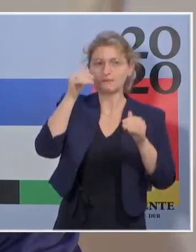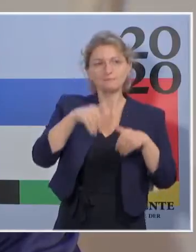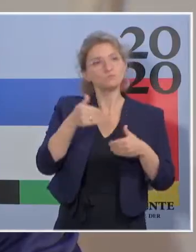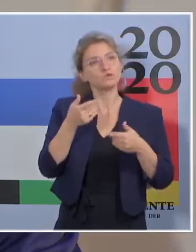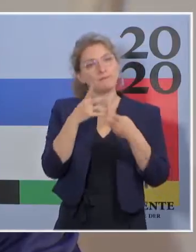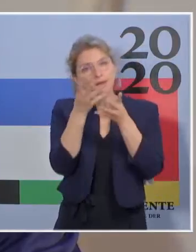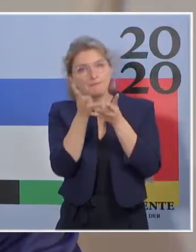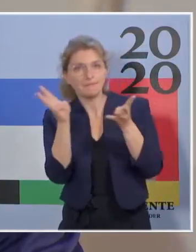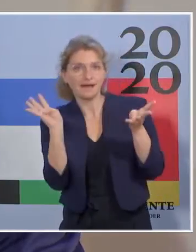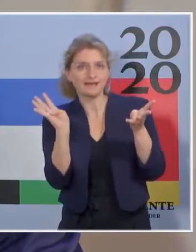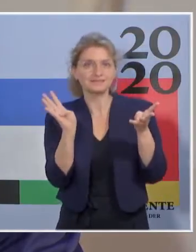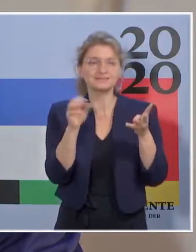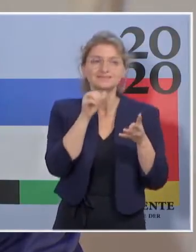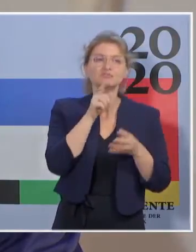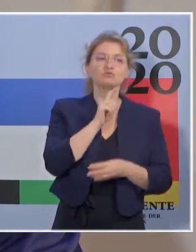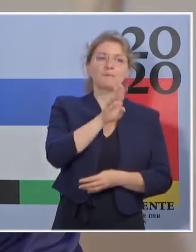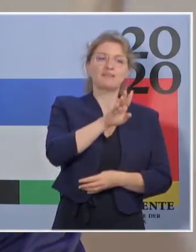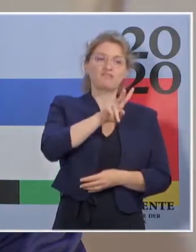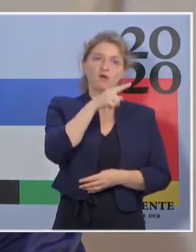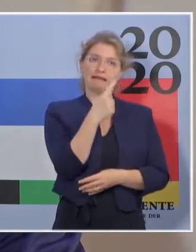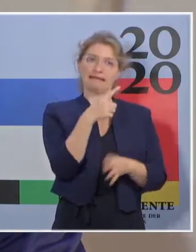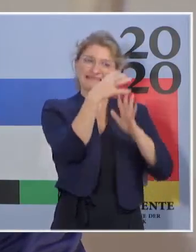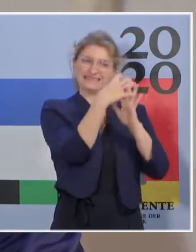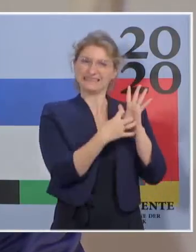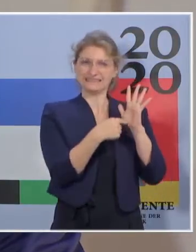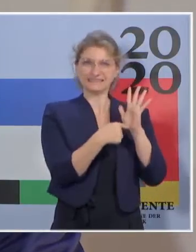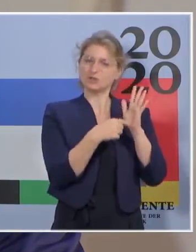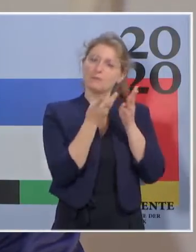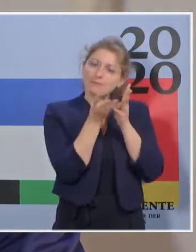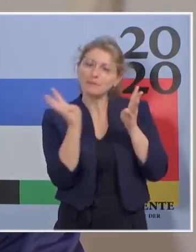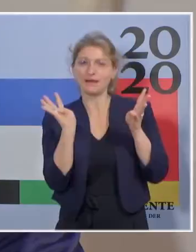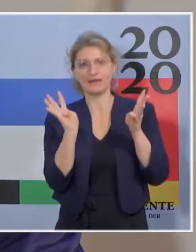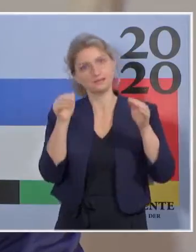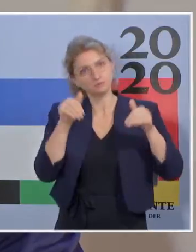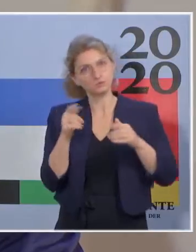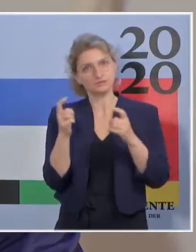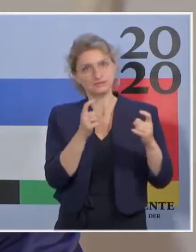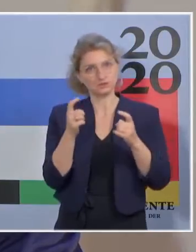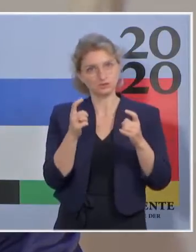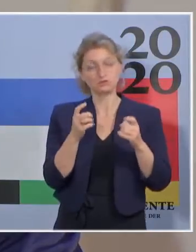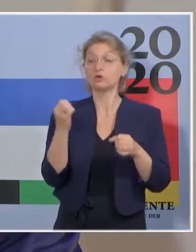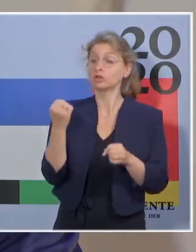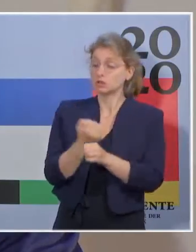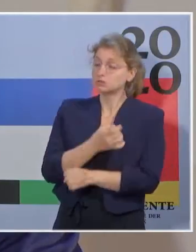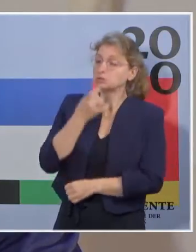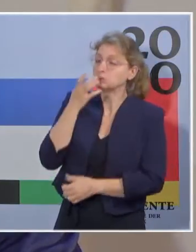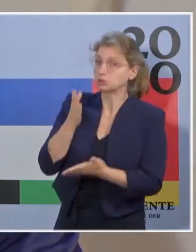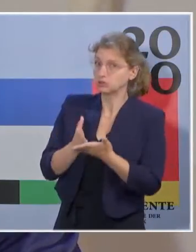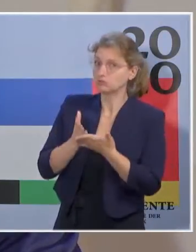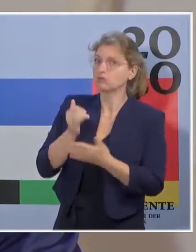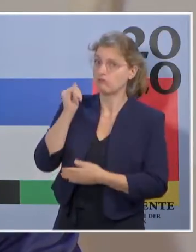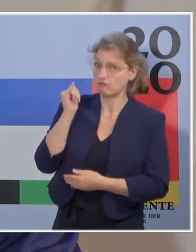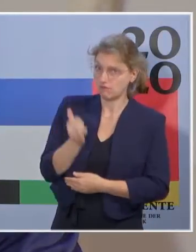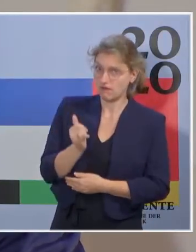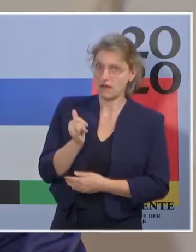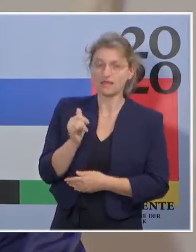am Text des BVG klebend. Nichtsdestoweniger stimme ich Ihnen aber zu, dass es sehr, sehr